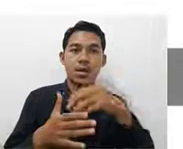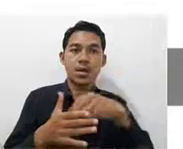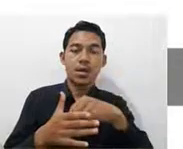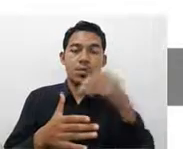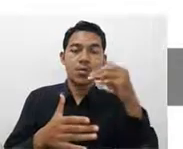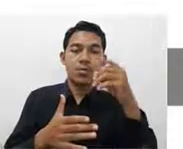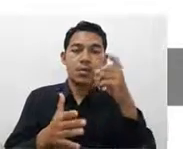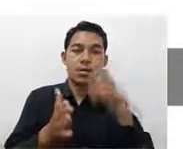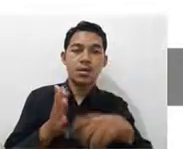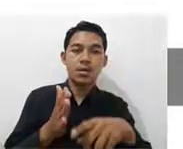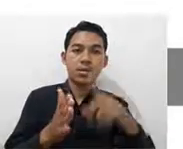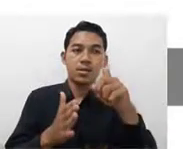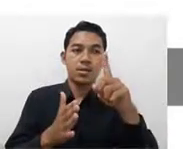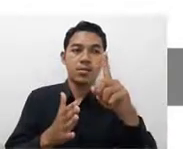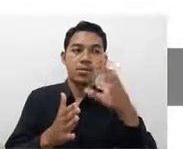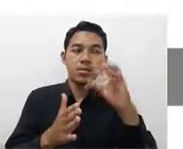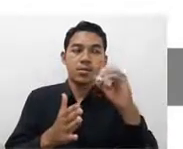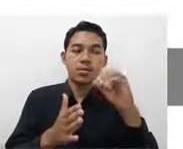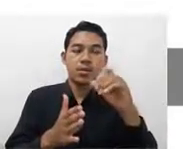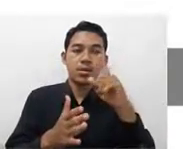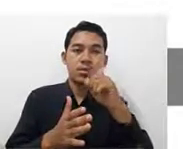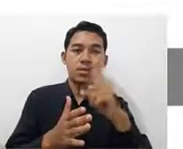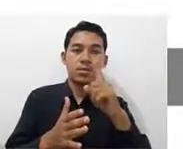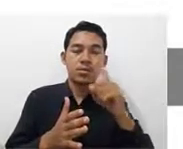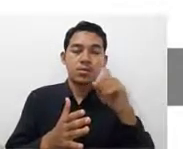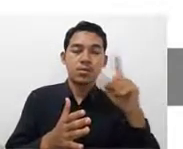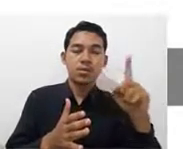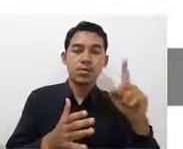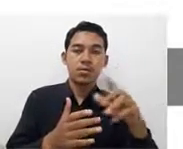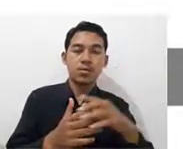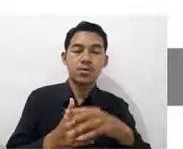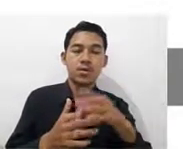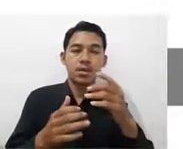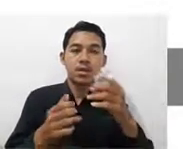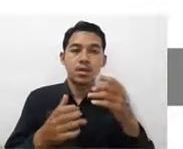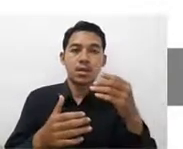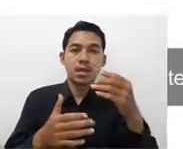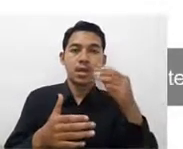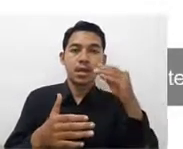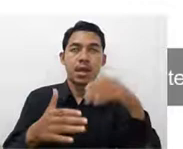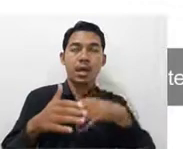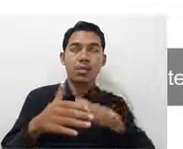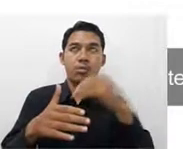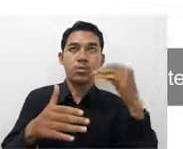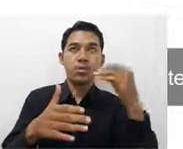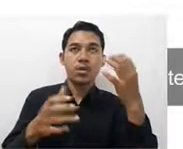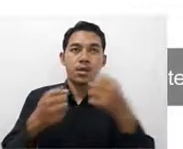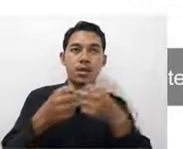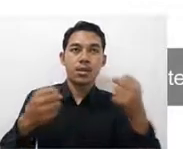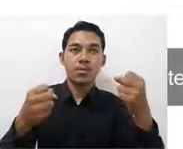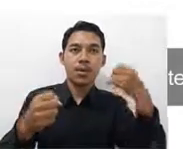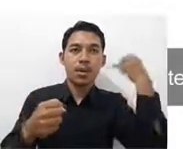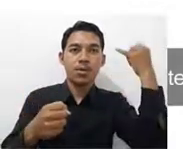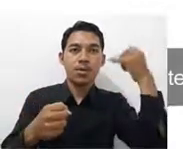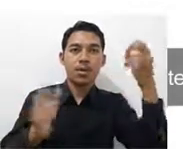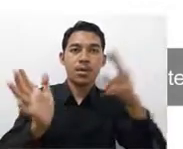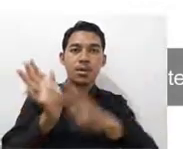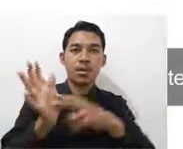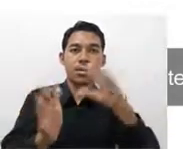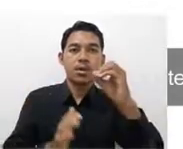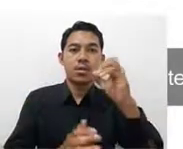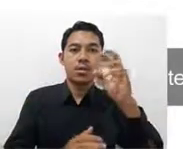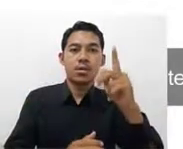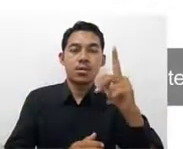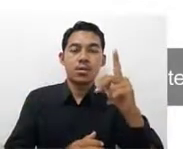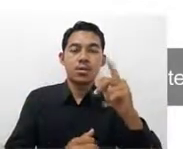1 101 dan 111. Nah, ini output dari gerbang logika NOR. Kebukti kalau kebalikan dari output